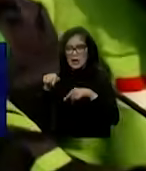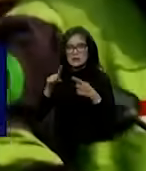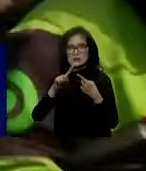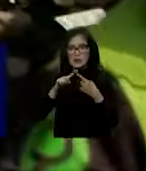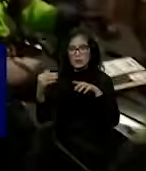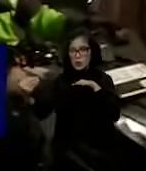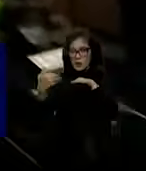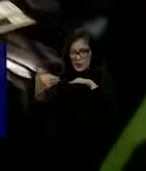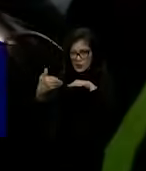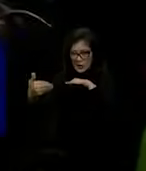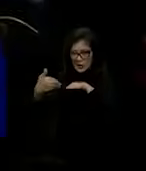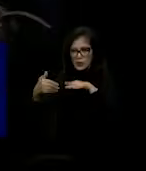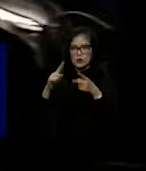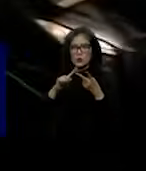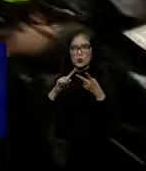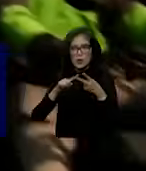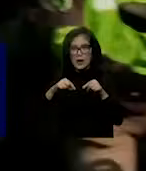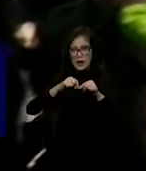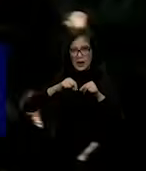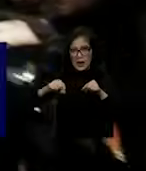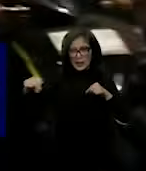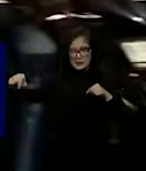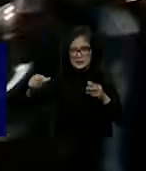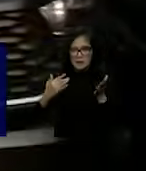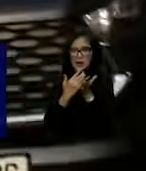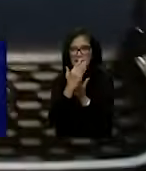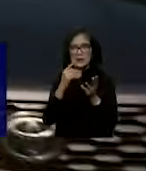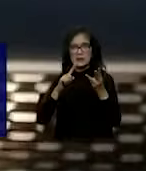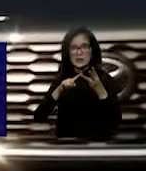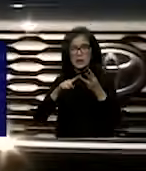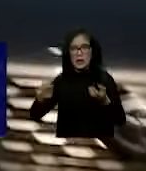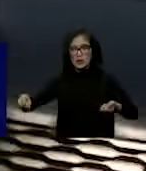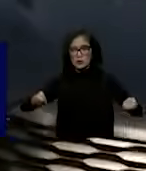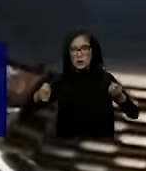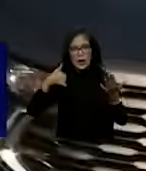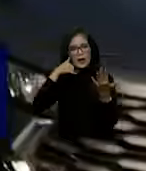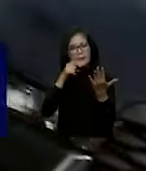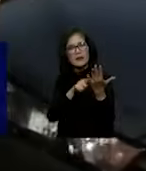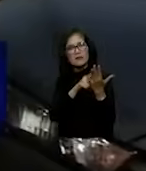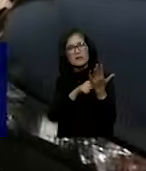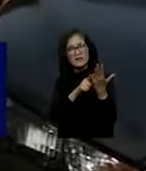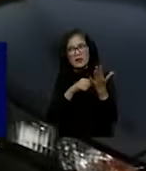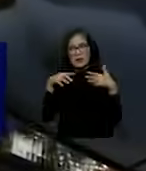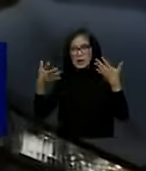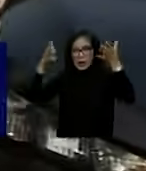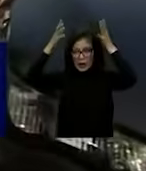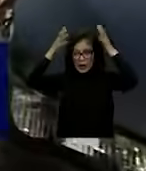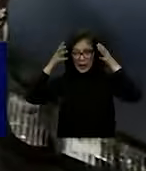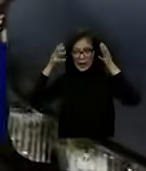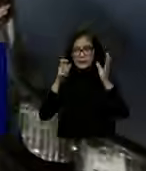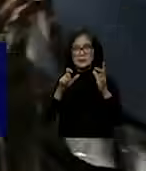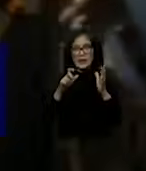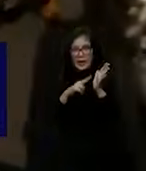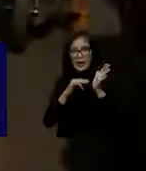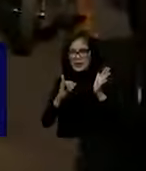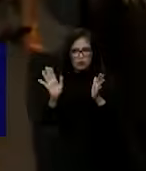arus, melanggar marka jalan, menggunakan ponsel saat mengemudi, tidak menggunakan helm SNI, melebihi batas